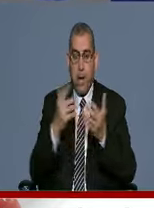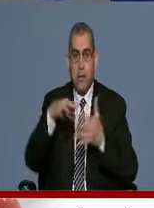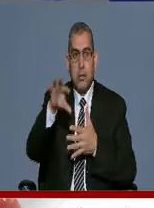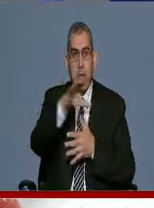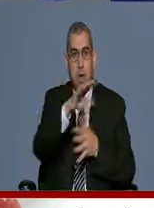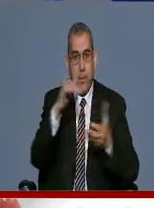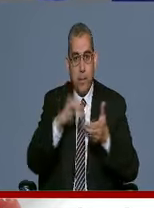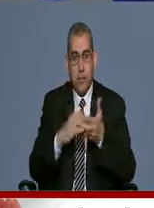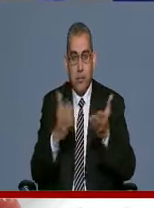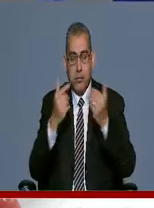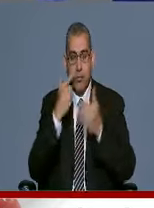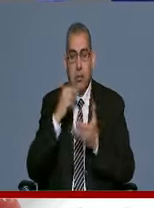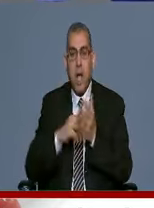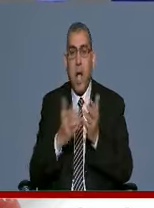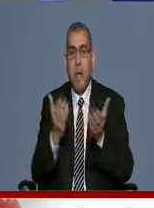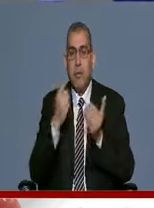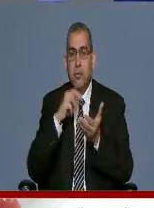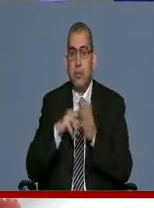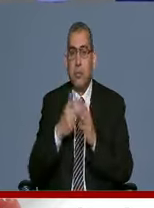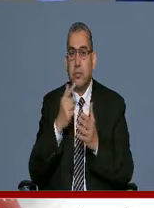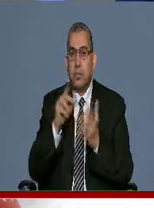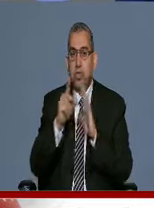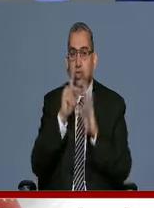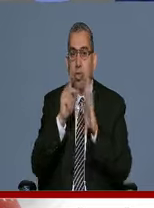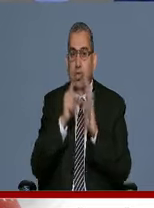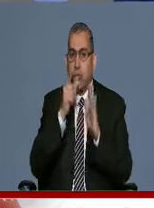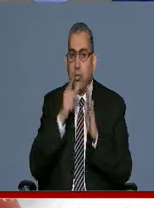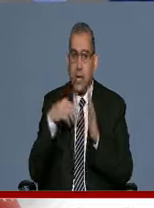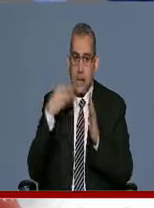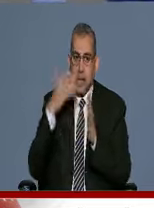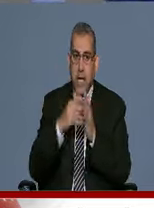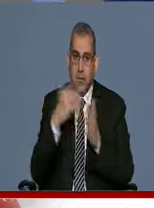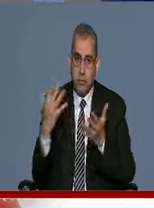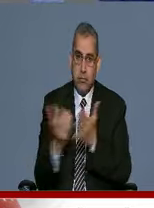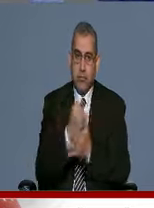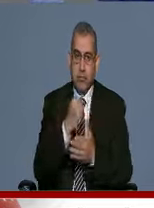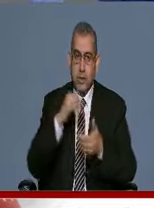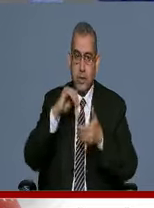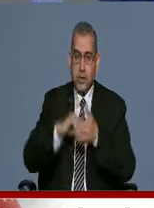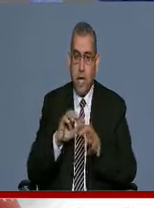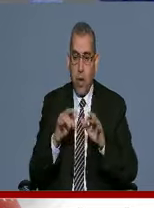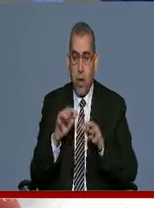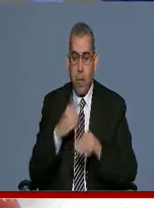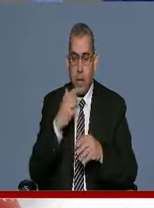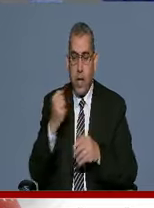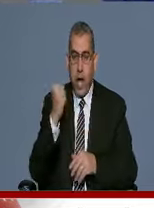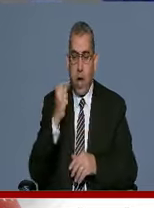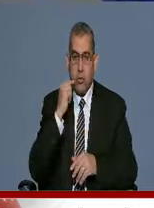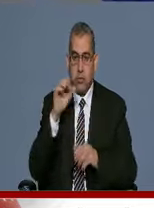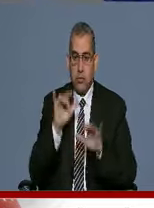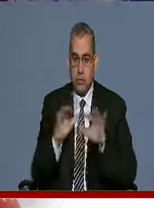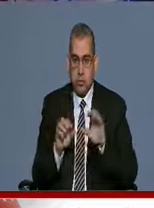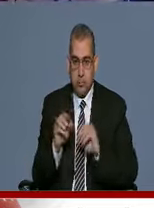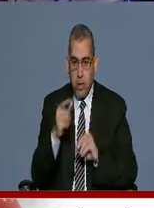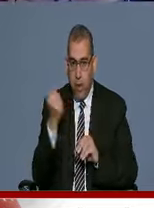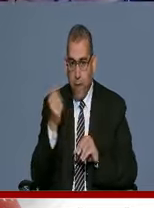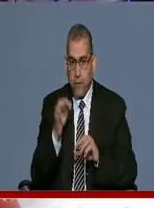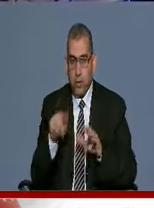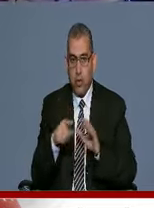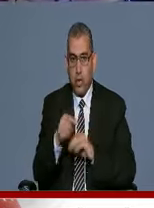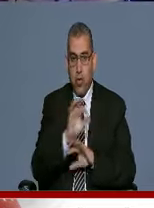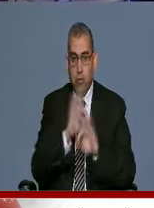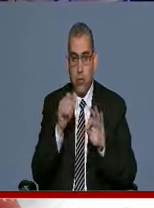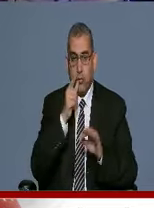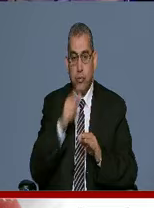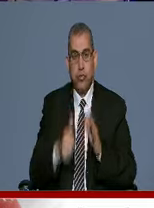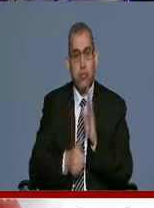نطلع بمخرجات تحقق الأهداف بتاعة هذه الجهات في استخدام القدرات الهائلة اللي موجودة في المركز.